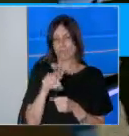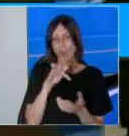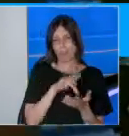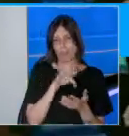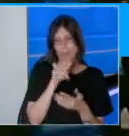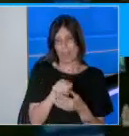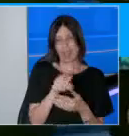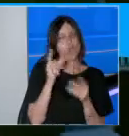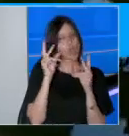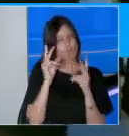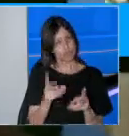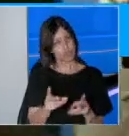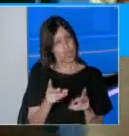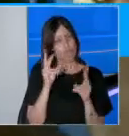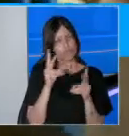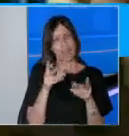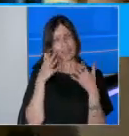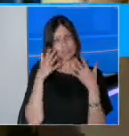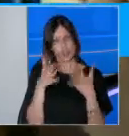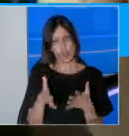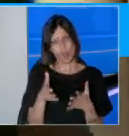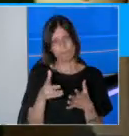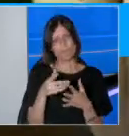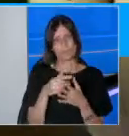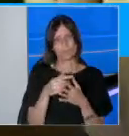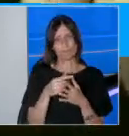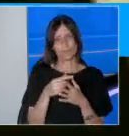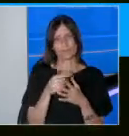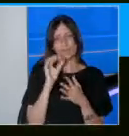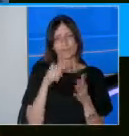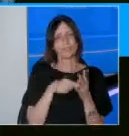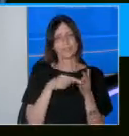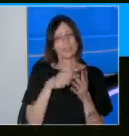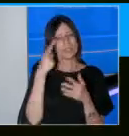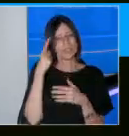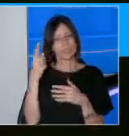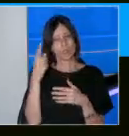האלה. אפשר לתקוף, להביע על רקע אידיאולוגי,